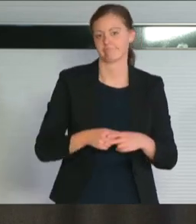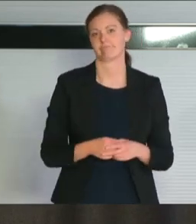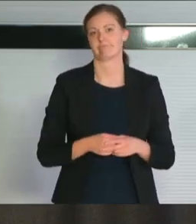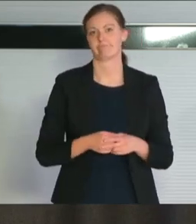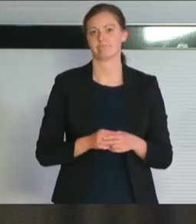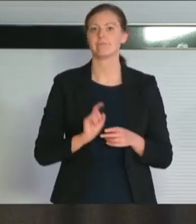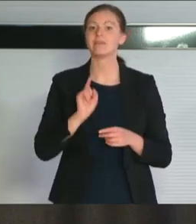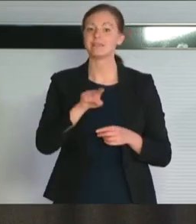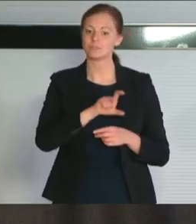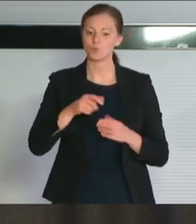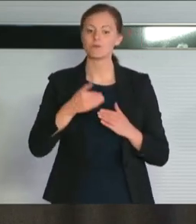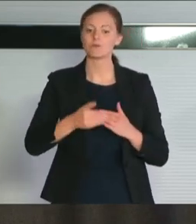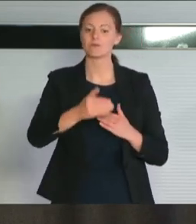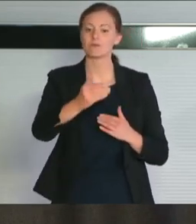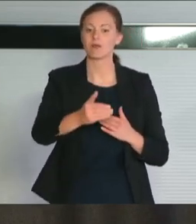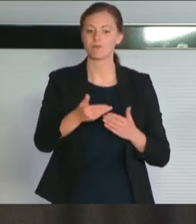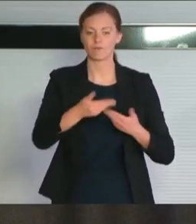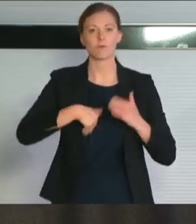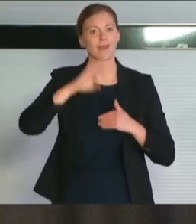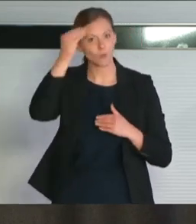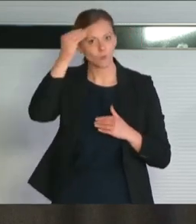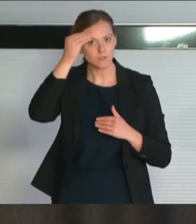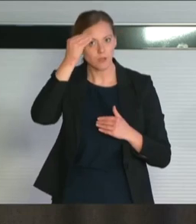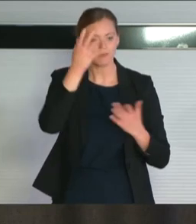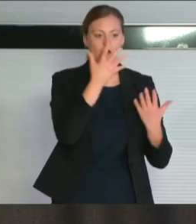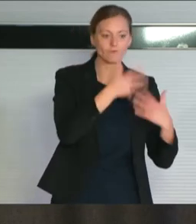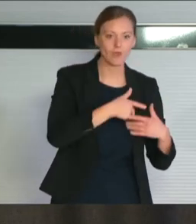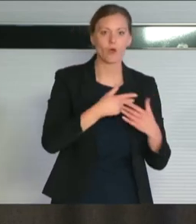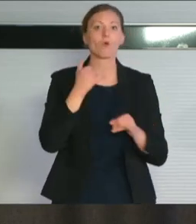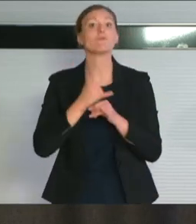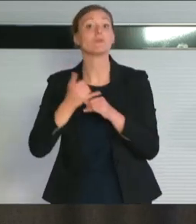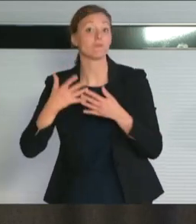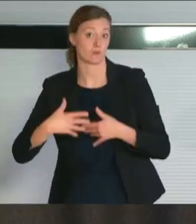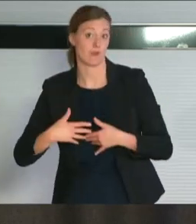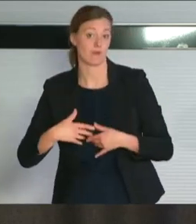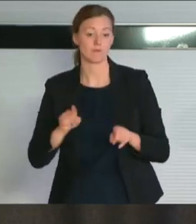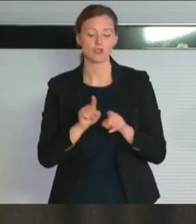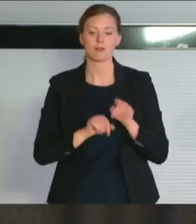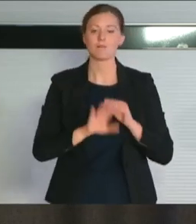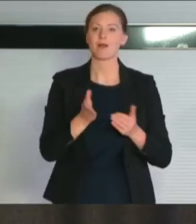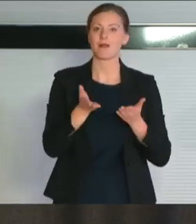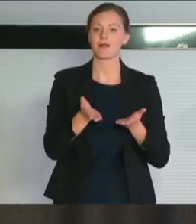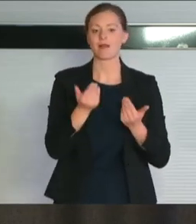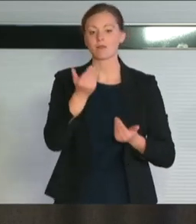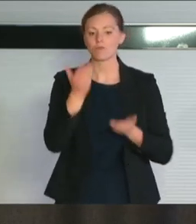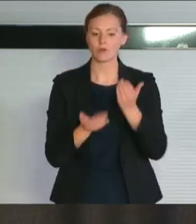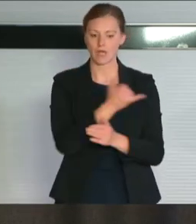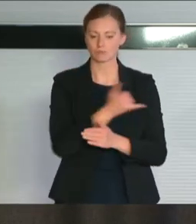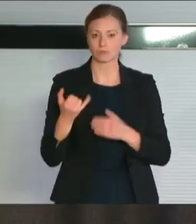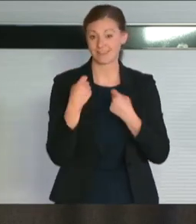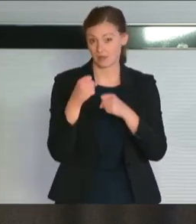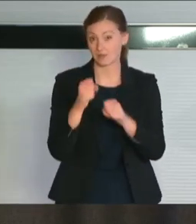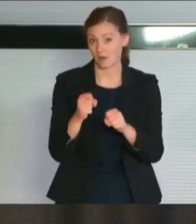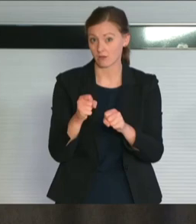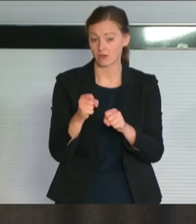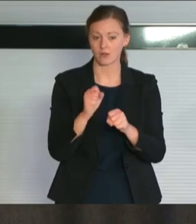neste ukene vil gi oss mer kunnskap om hva som virker og hvordan det virker. Det gjør det lettere å ta stilling til de ulike tiltakene, og